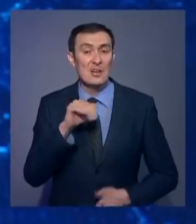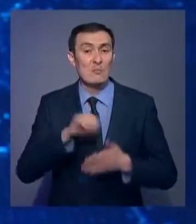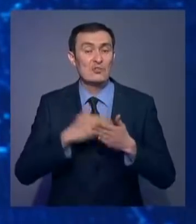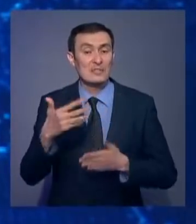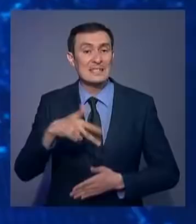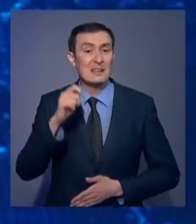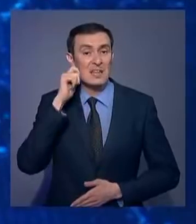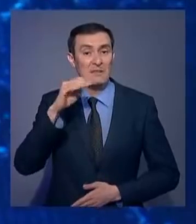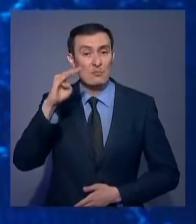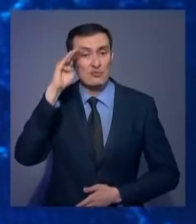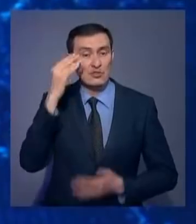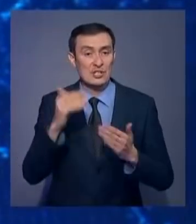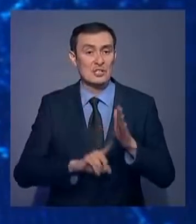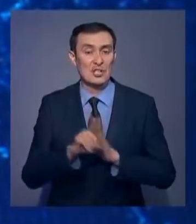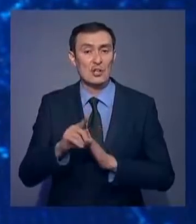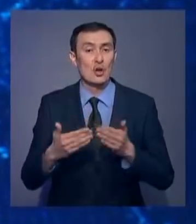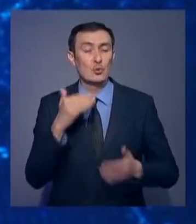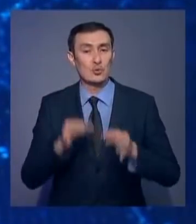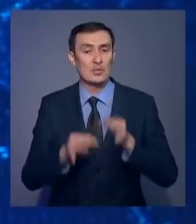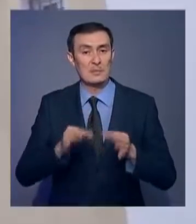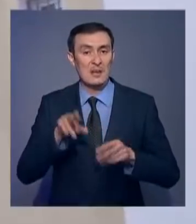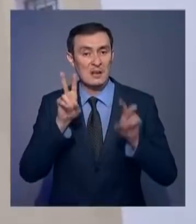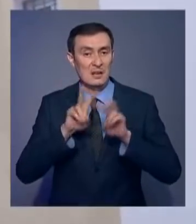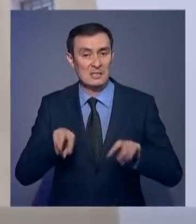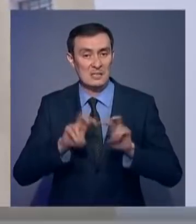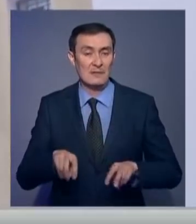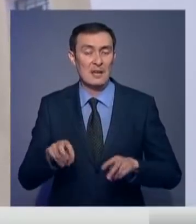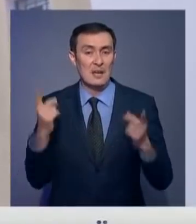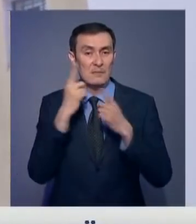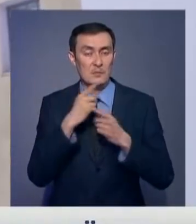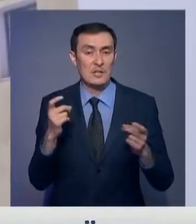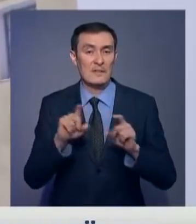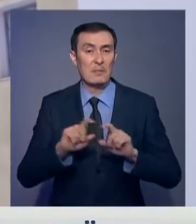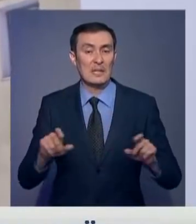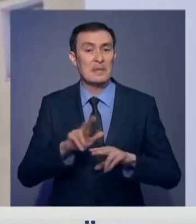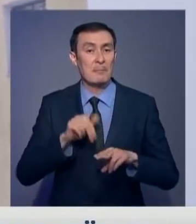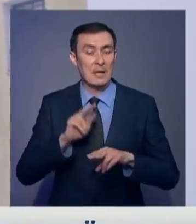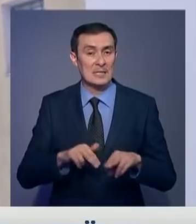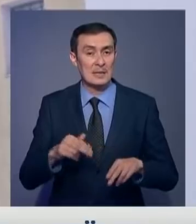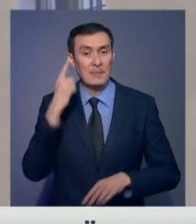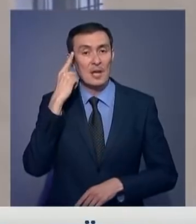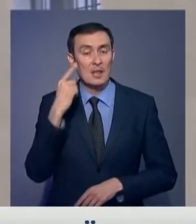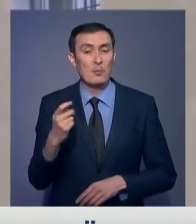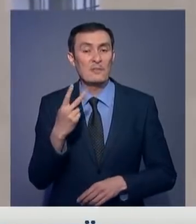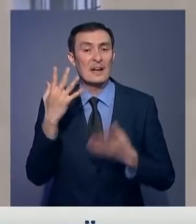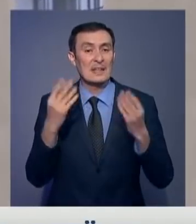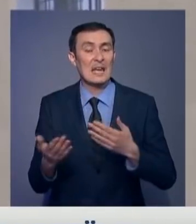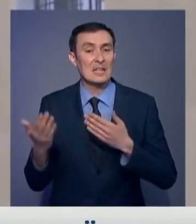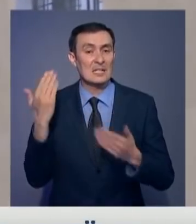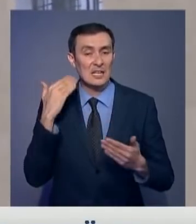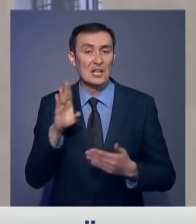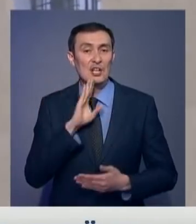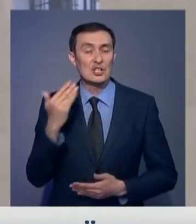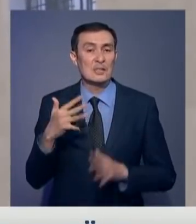отношении 30-летнего мужчины начато досудебное расследование, сообщили в пресс-службе департамента полиции. 2 дня назад, напомню,